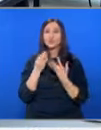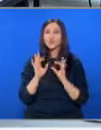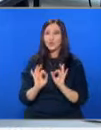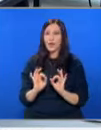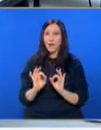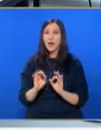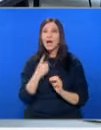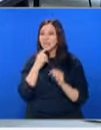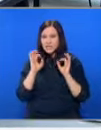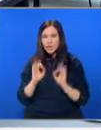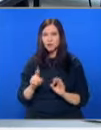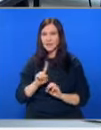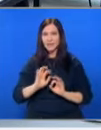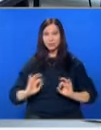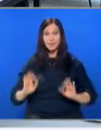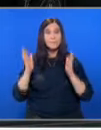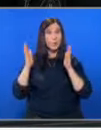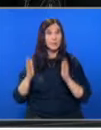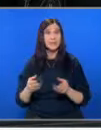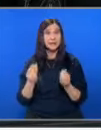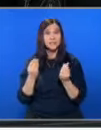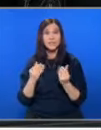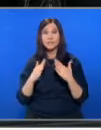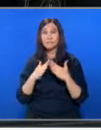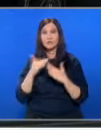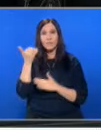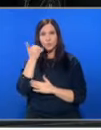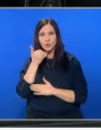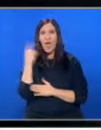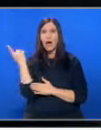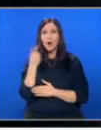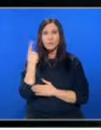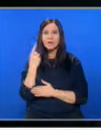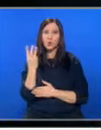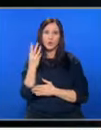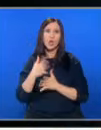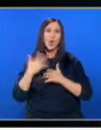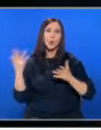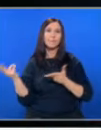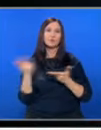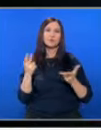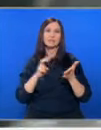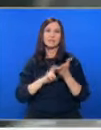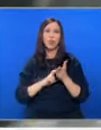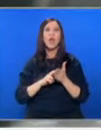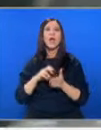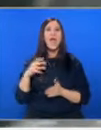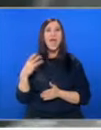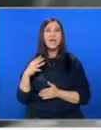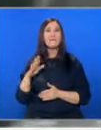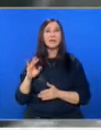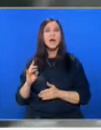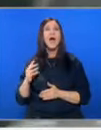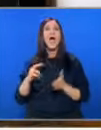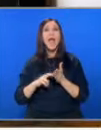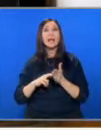така. За сериозни неясноти при определене на цените за битовите потребители алармираха и от трите големи доставчици на ток – EVN, Електрохолд